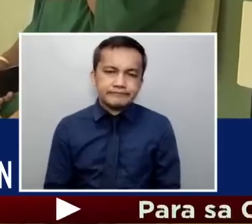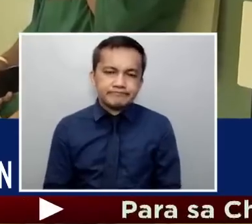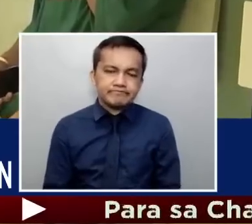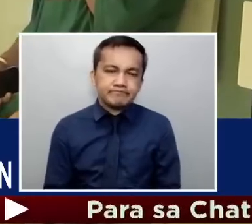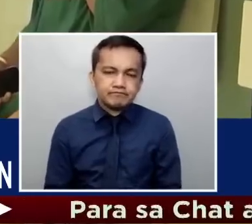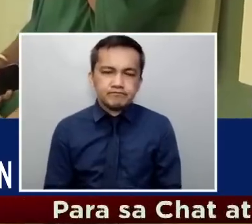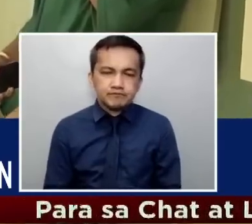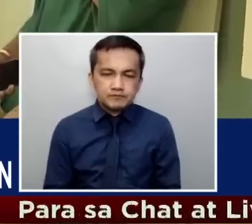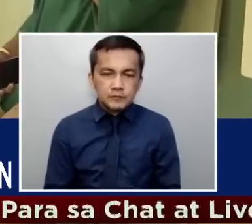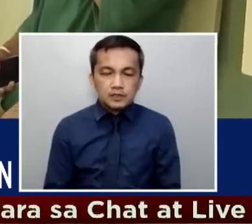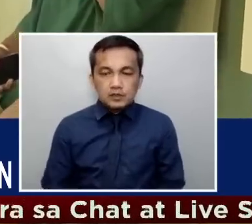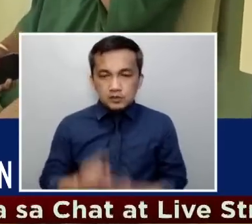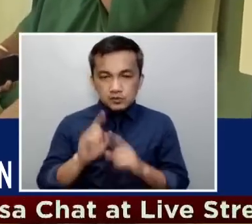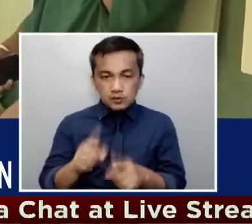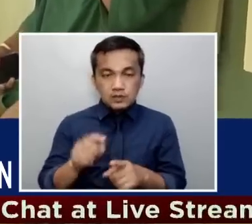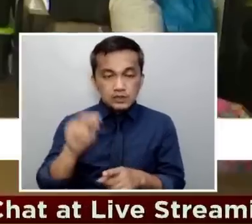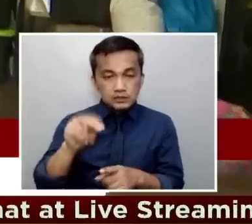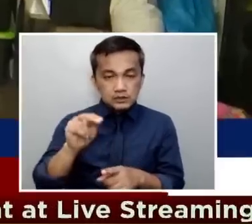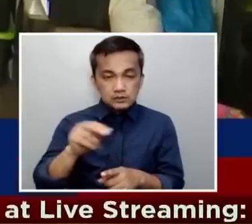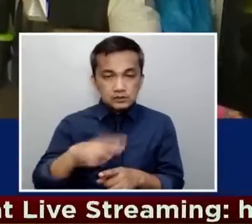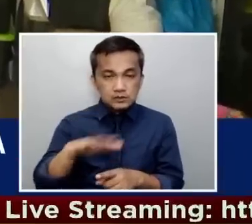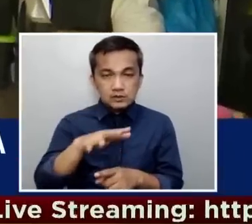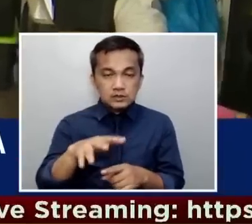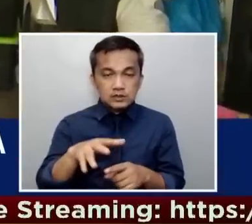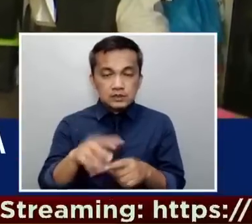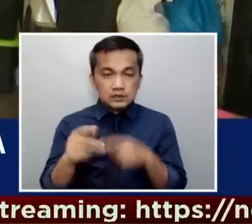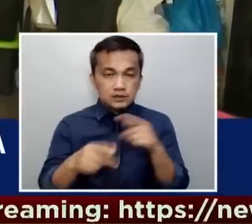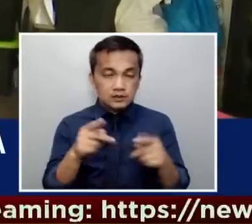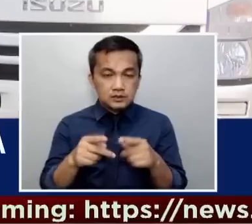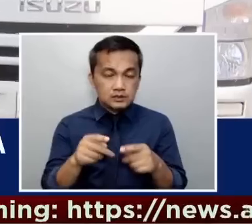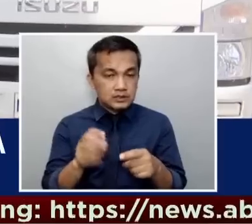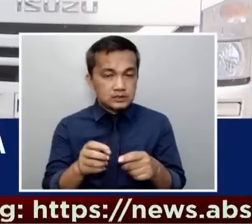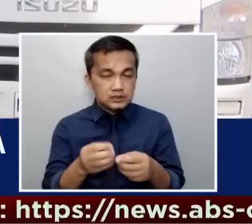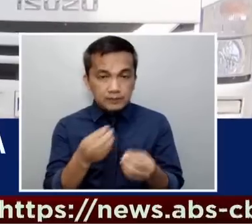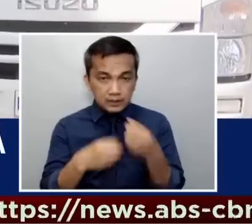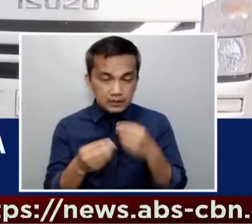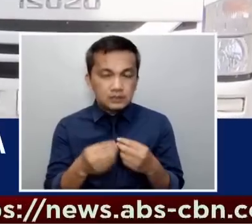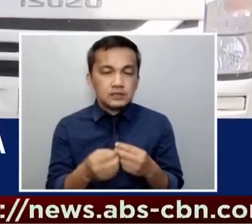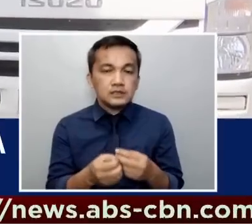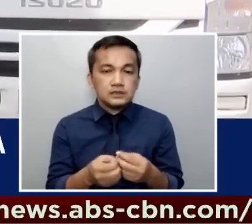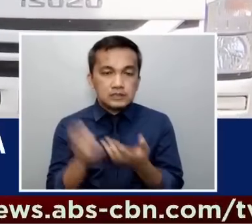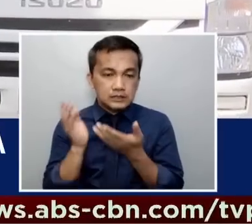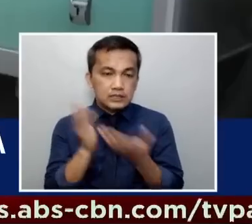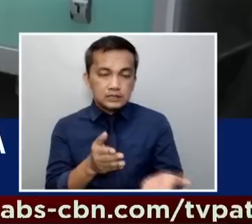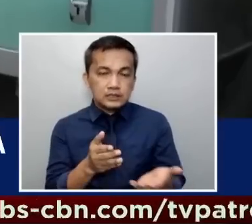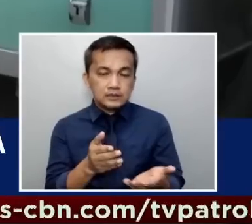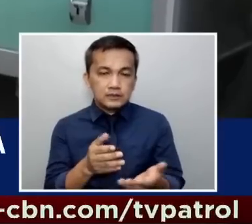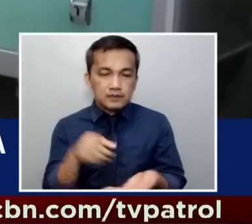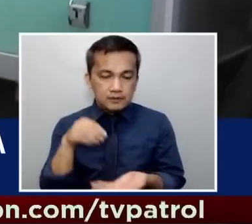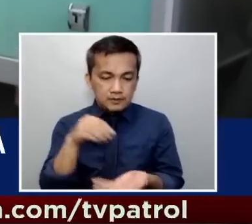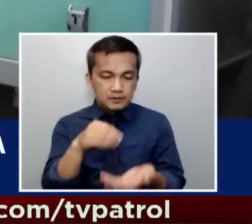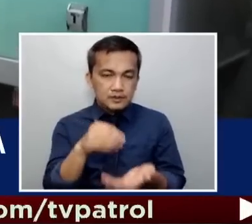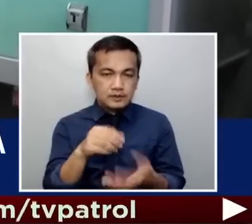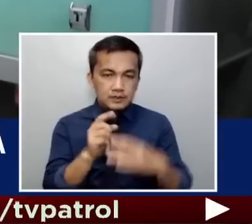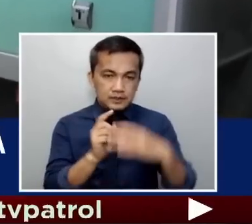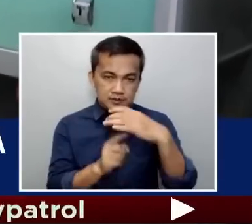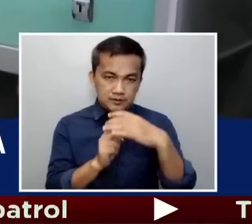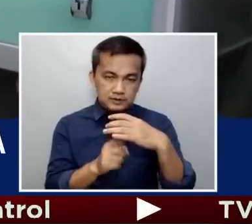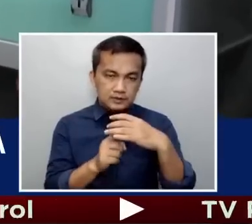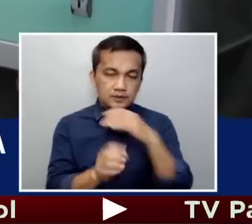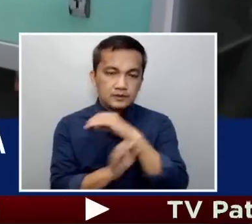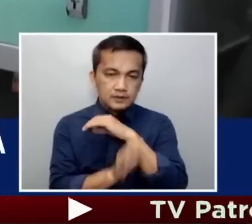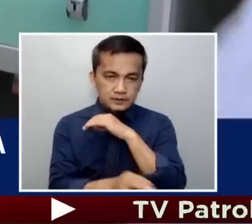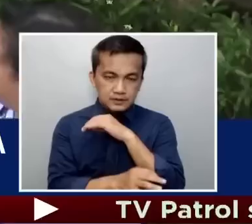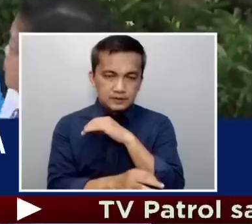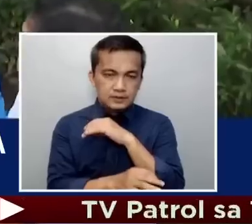Para matugunan ang pangangailangan ng evacuees, lalo na sa kanilang pagkain, dinalhan sila ng relief packs ng ABS-CBN Foundation sa